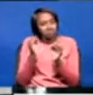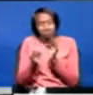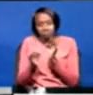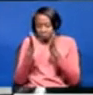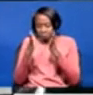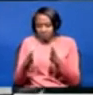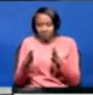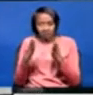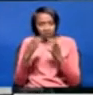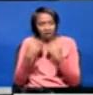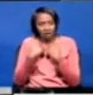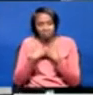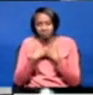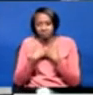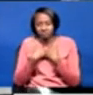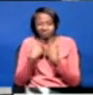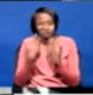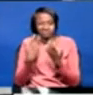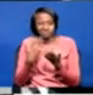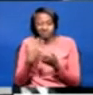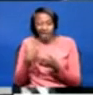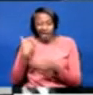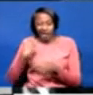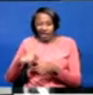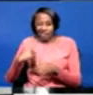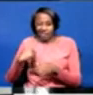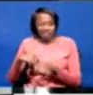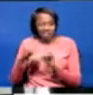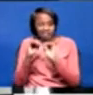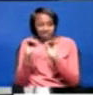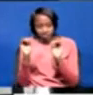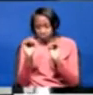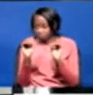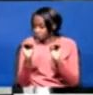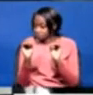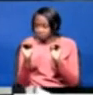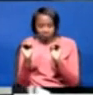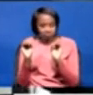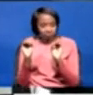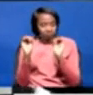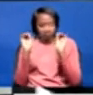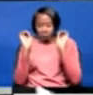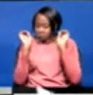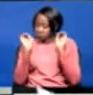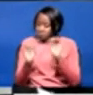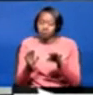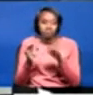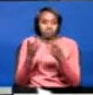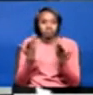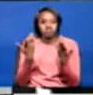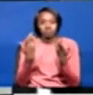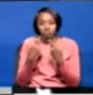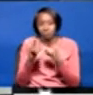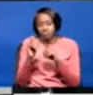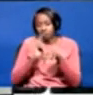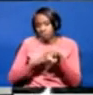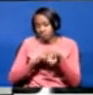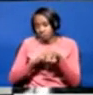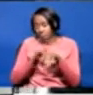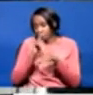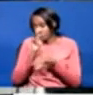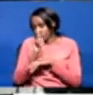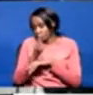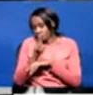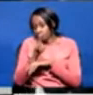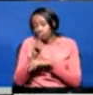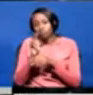na ile kitu tunaita ethics, basi hapo inakuwa na shida pia. Lakini teknolojia tunalazima tuimize,